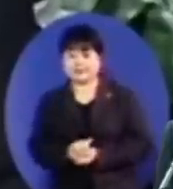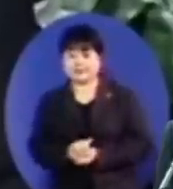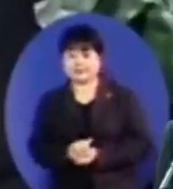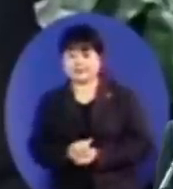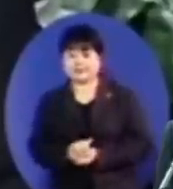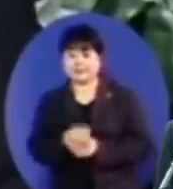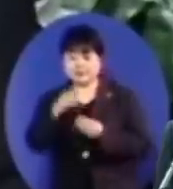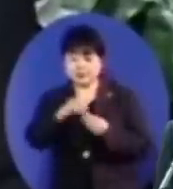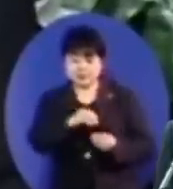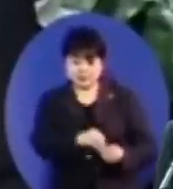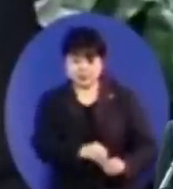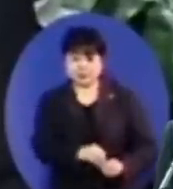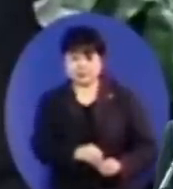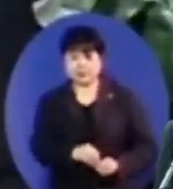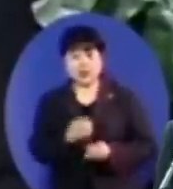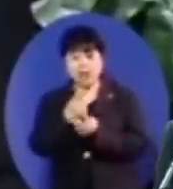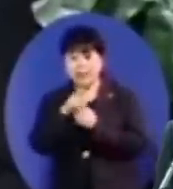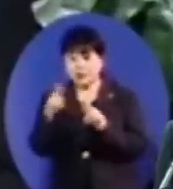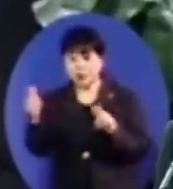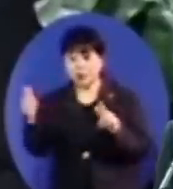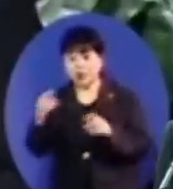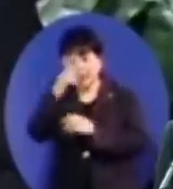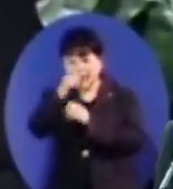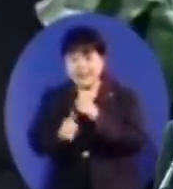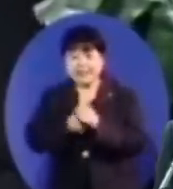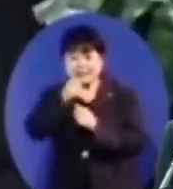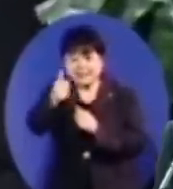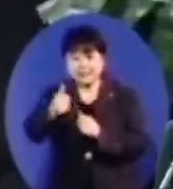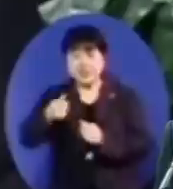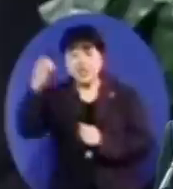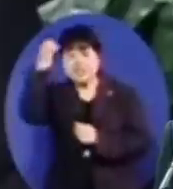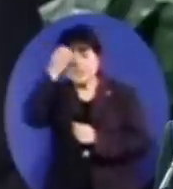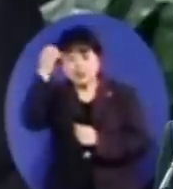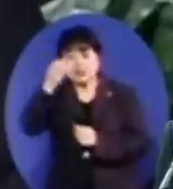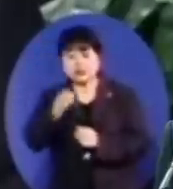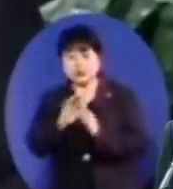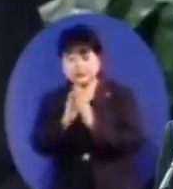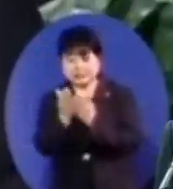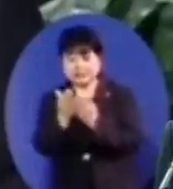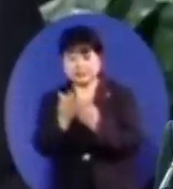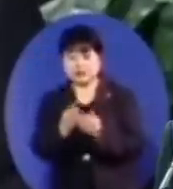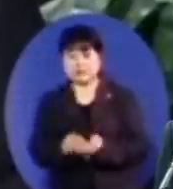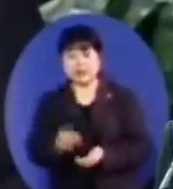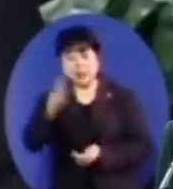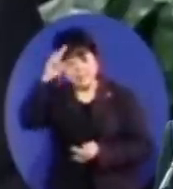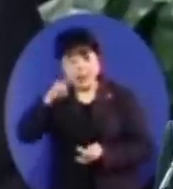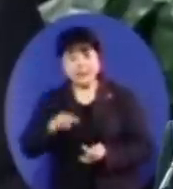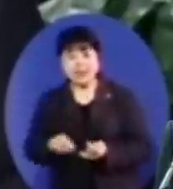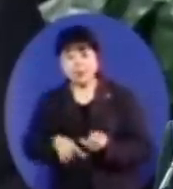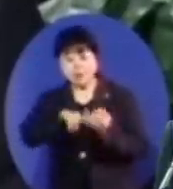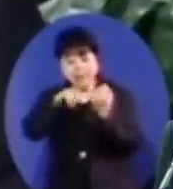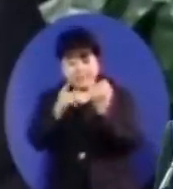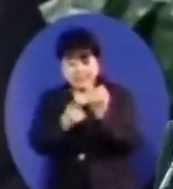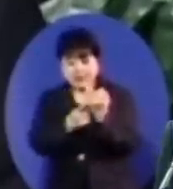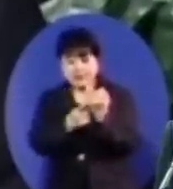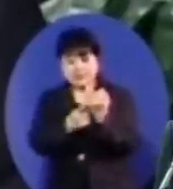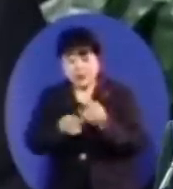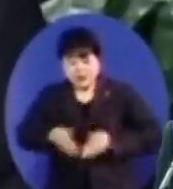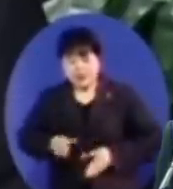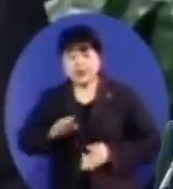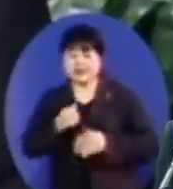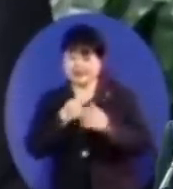이어 내려온 사람도 아니고 하나님이 성령으로 직접 마리아의 몸에 잉태되어서 태어났기